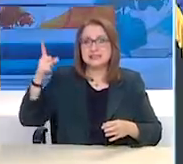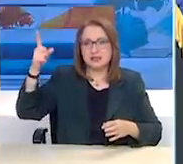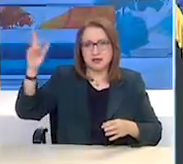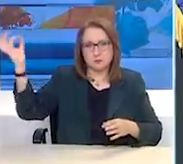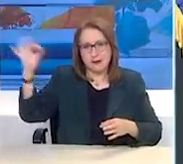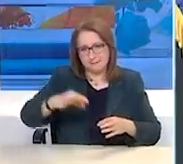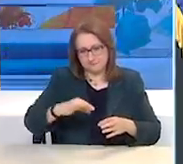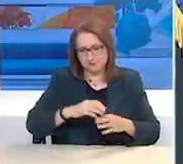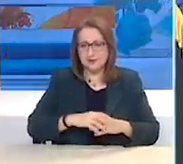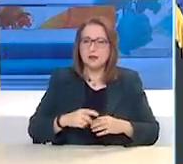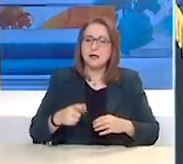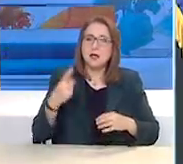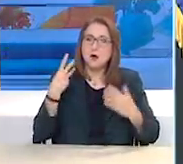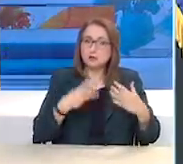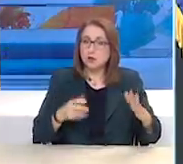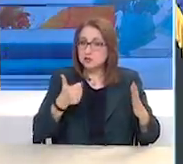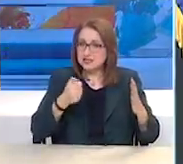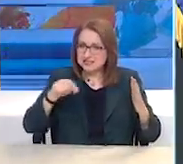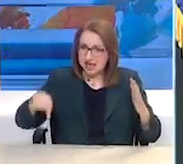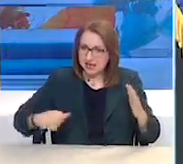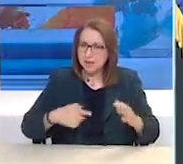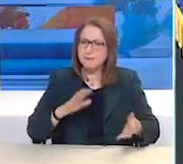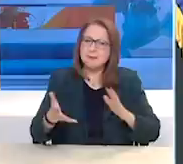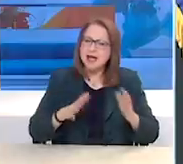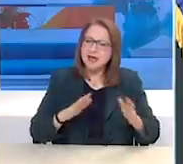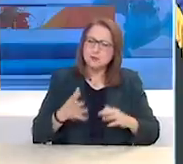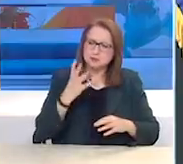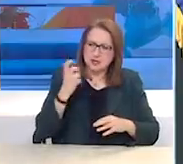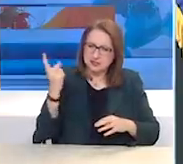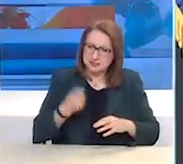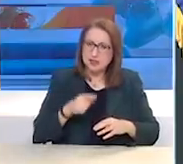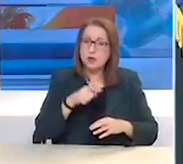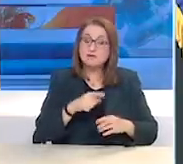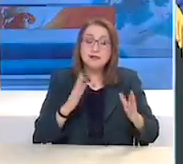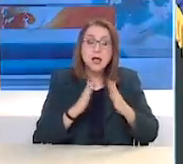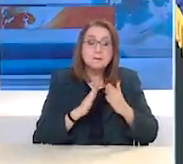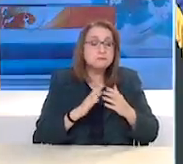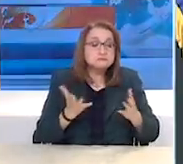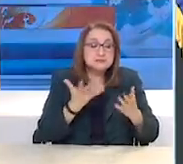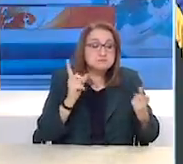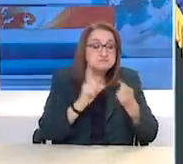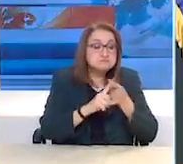εξωτερικό. Και 869, το 40%, είναι σχετιζόμενα με ήδη γνωστό κρούσμα.